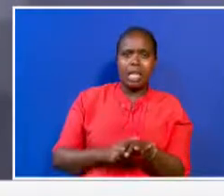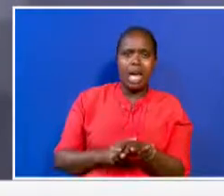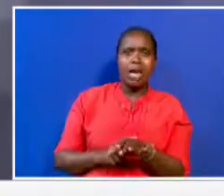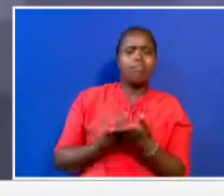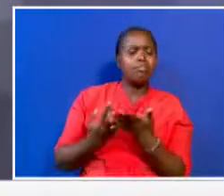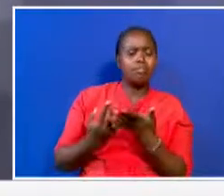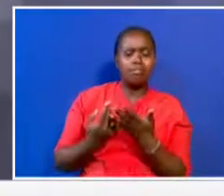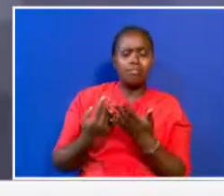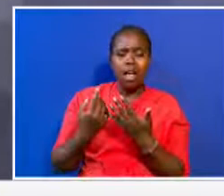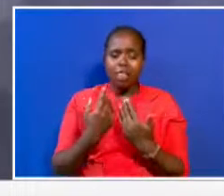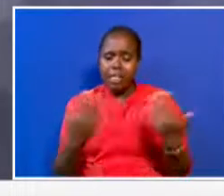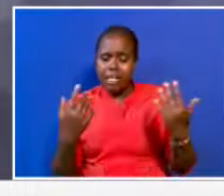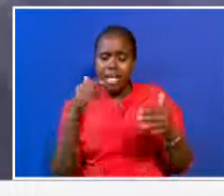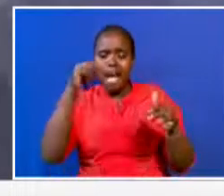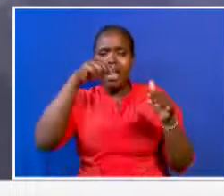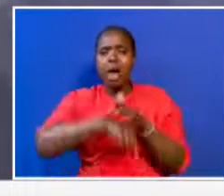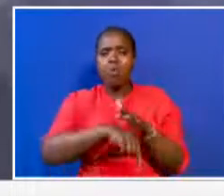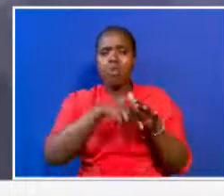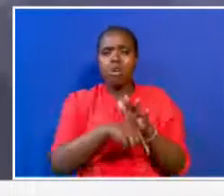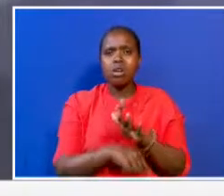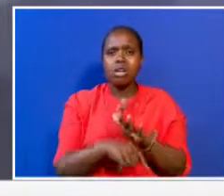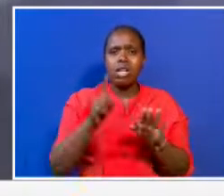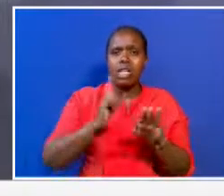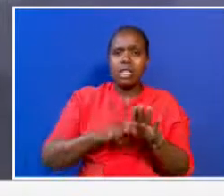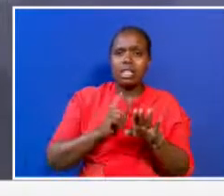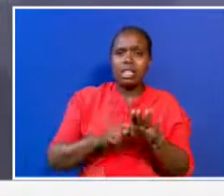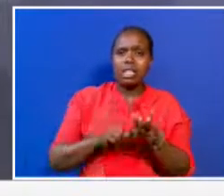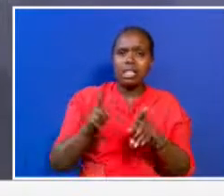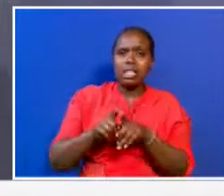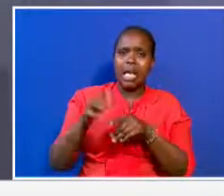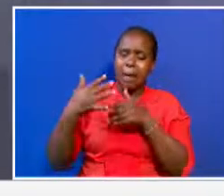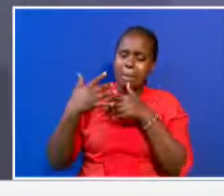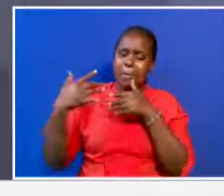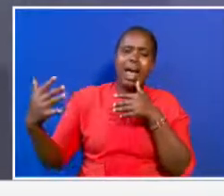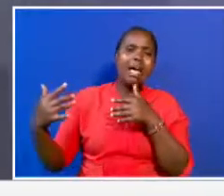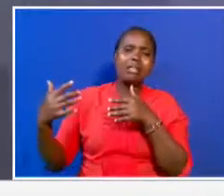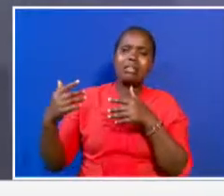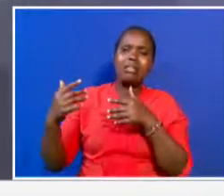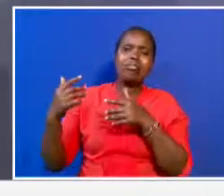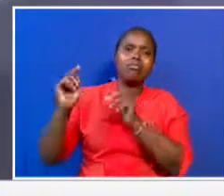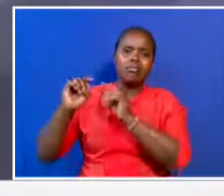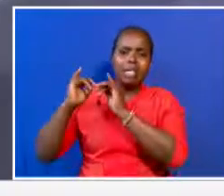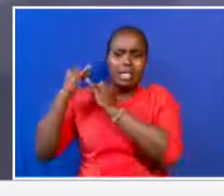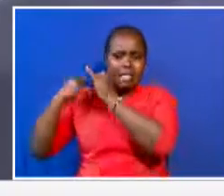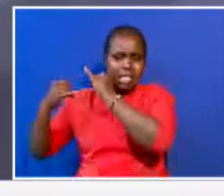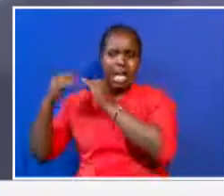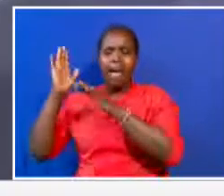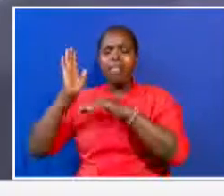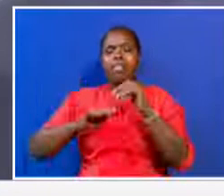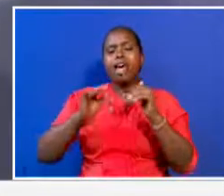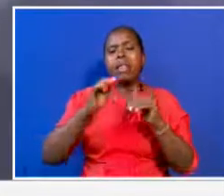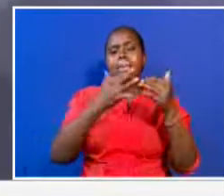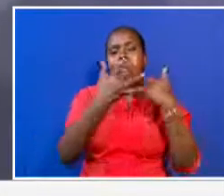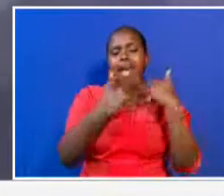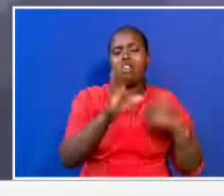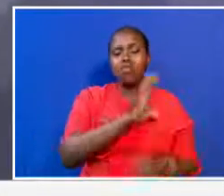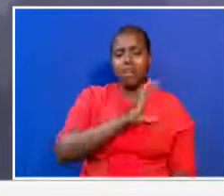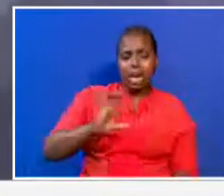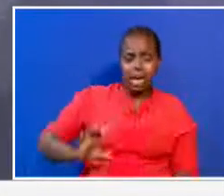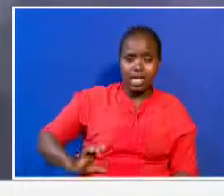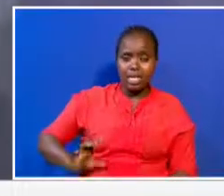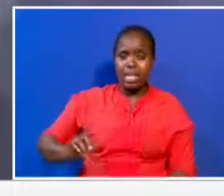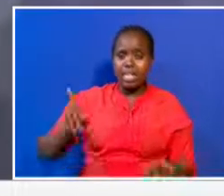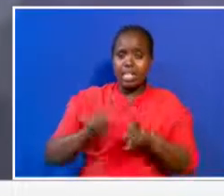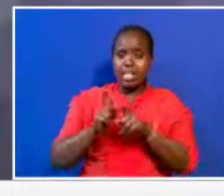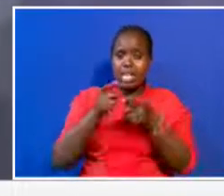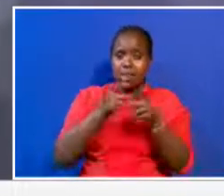are down, the blood of ethnicity is thicker than the blood of Christ. And